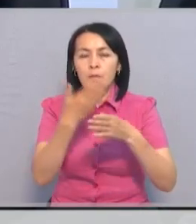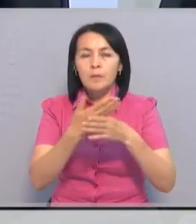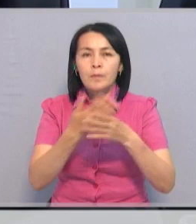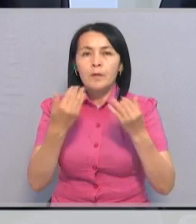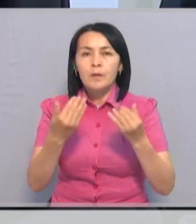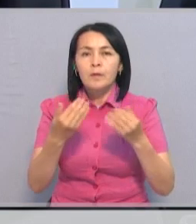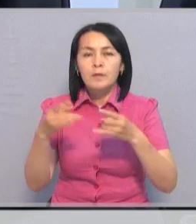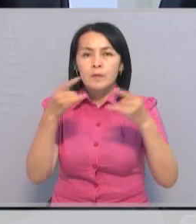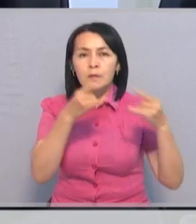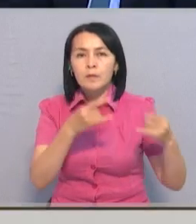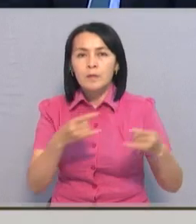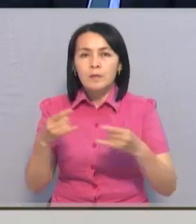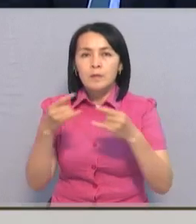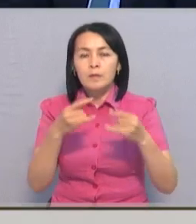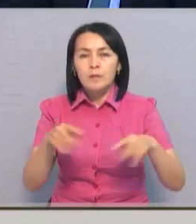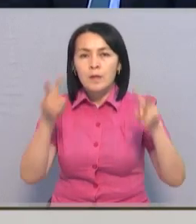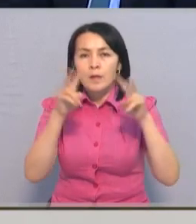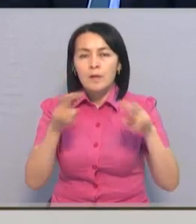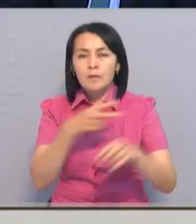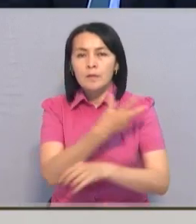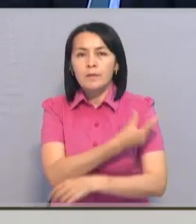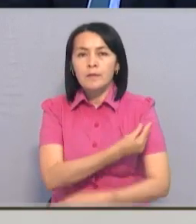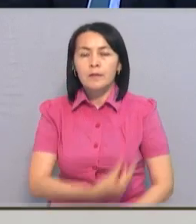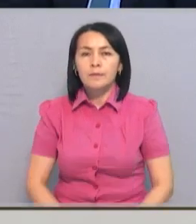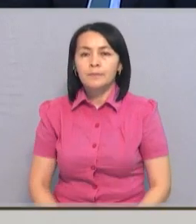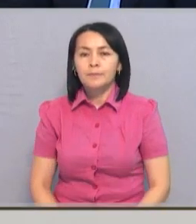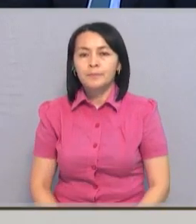мерами, диагностическими исследованиями и вакцинацией.